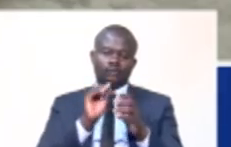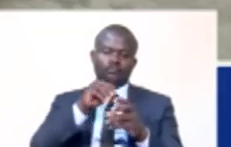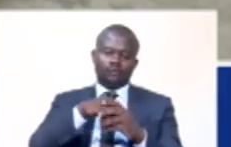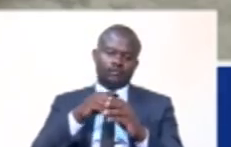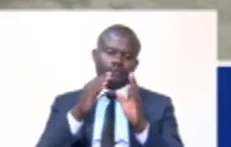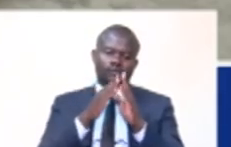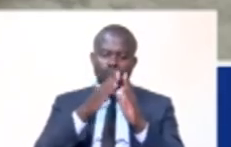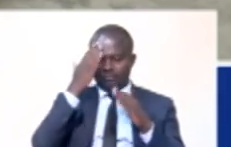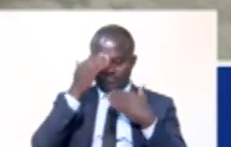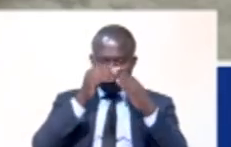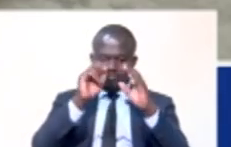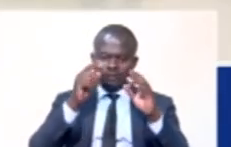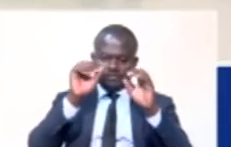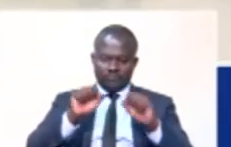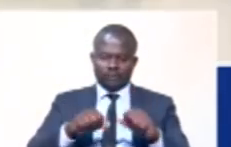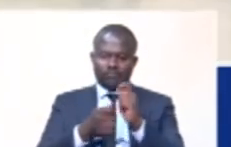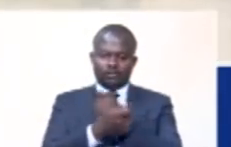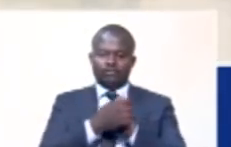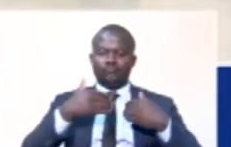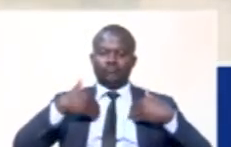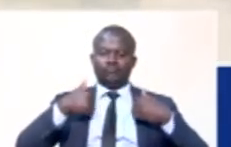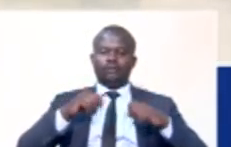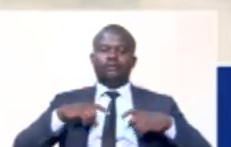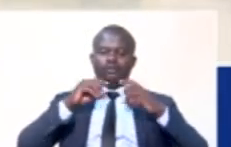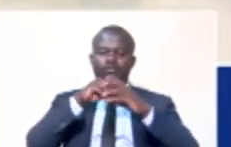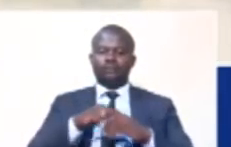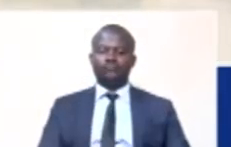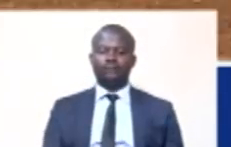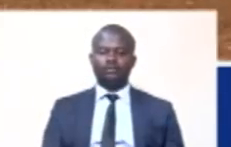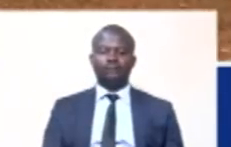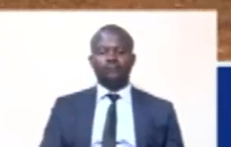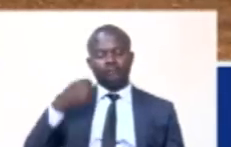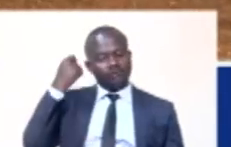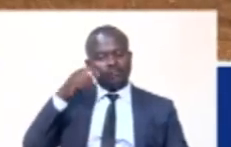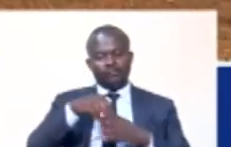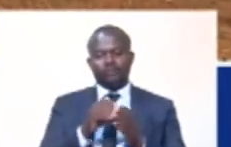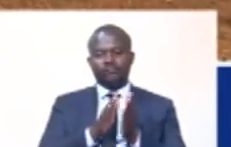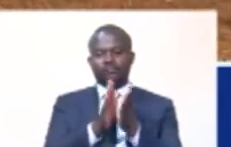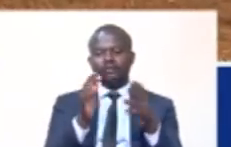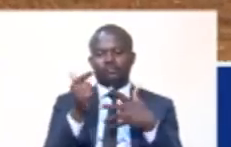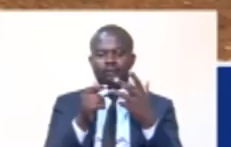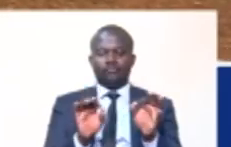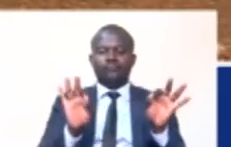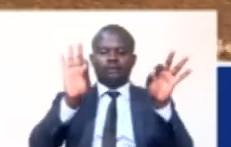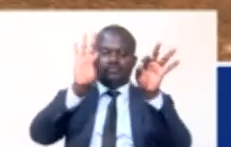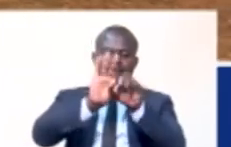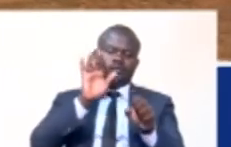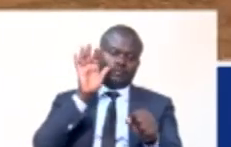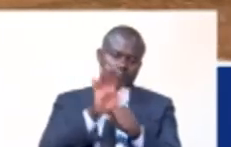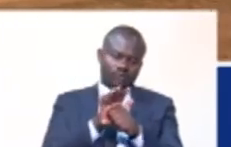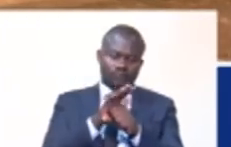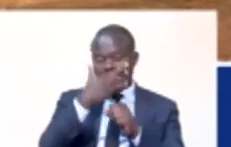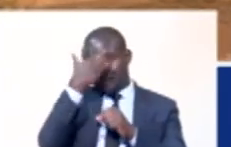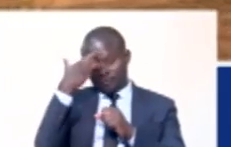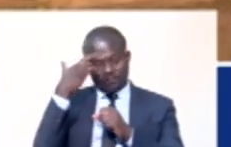midugudu kugira ngo bihindure ubuzima bw'abayituye. Muri rusange icy'ingenzi nyamukuru kizaba